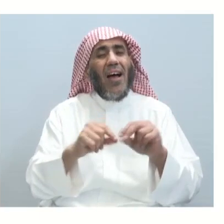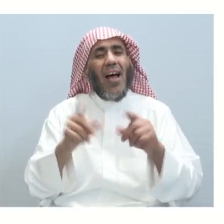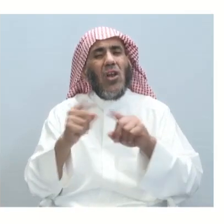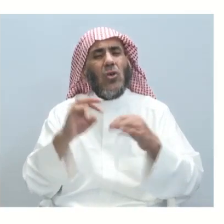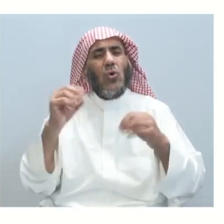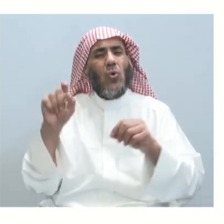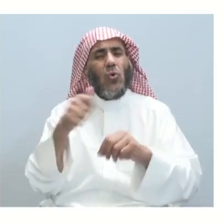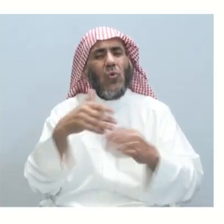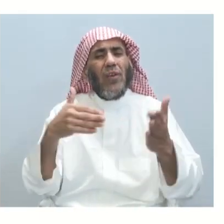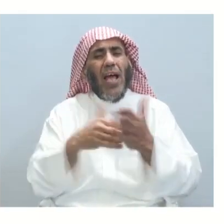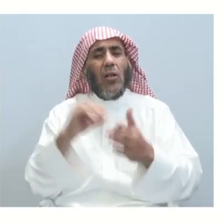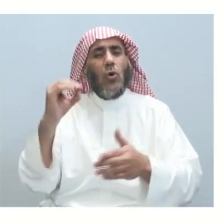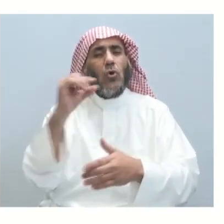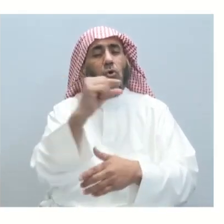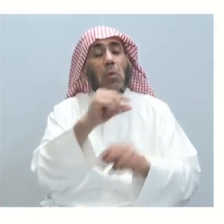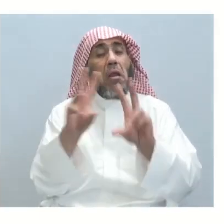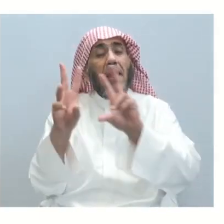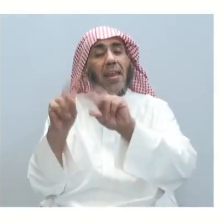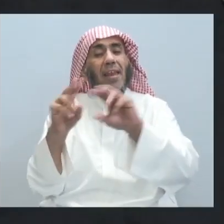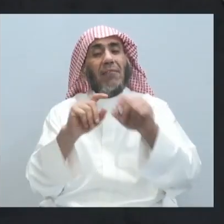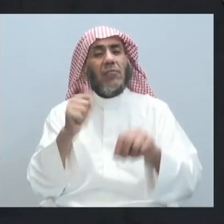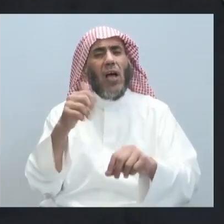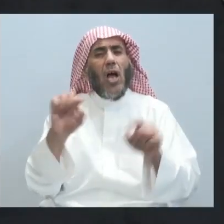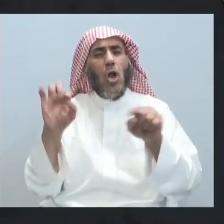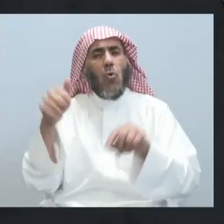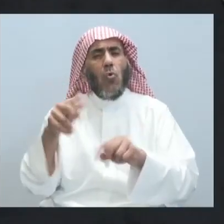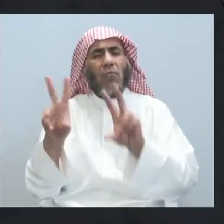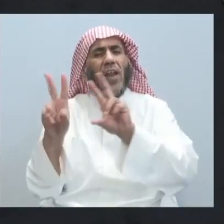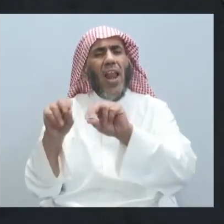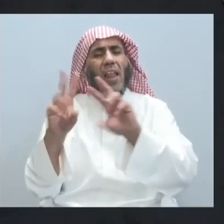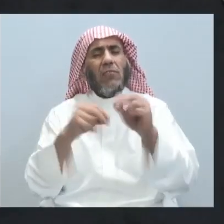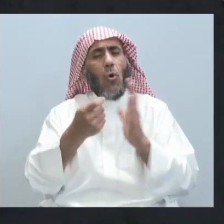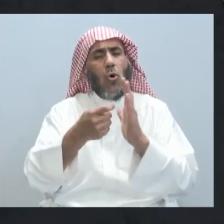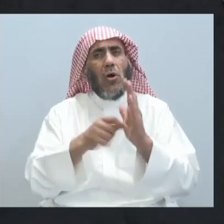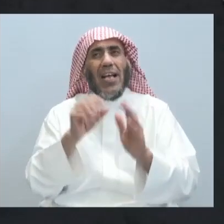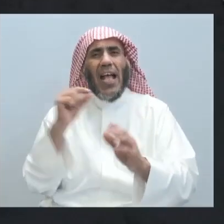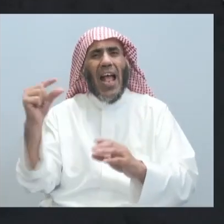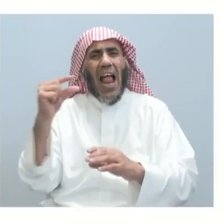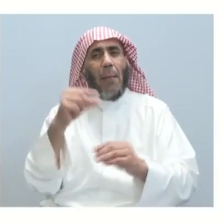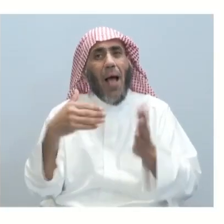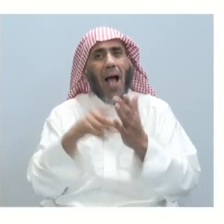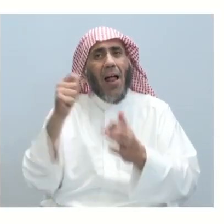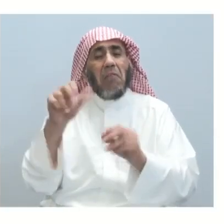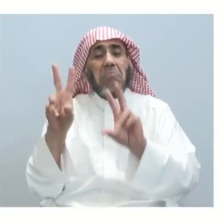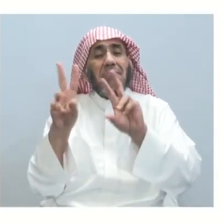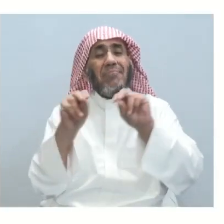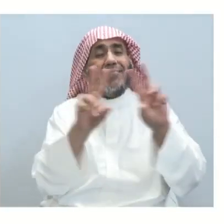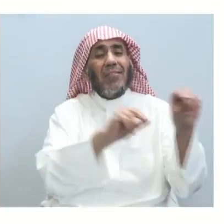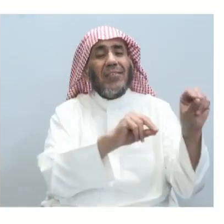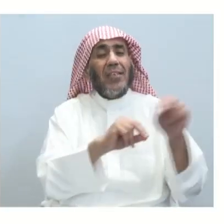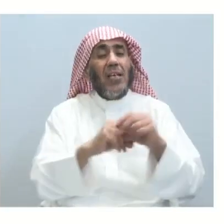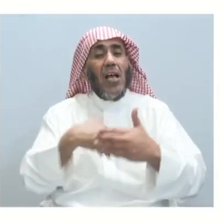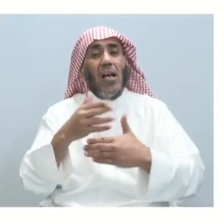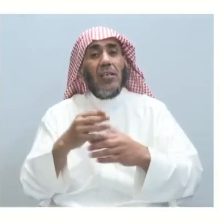الجمل نهايه كل جمله معنى ان اتفاق الحروف هذا يسمى مسلوب السجع ويكثر منه كتاب مال لاستخدامه بعض الكتاب حث حتى